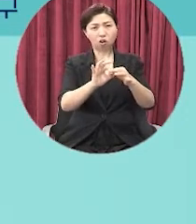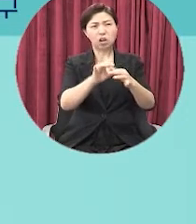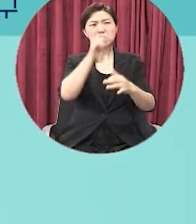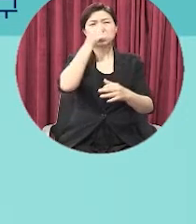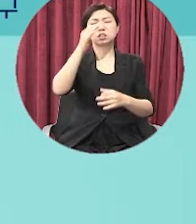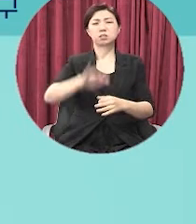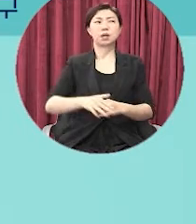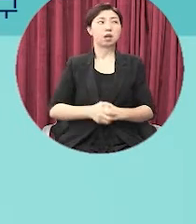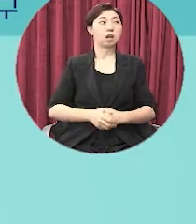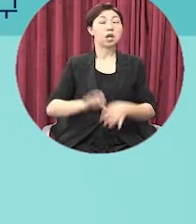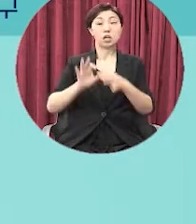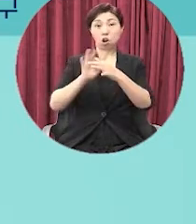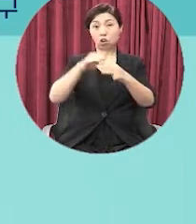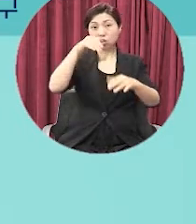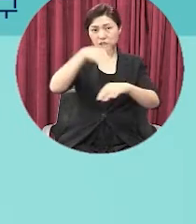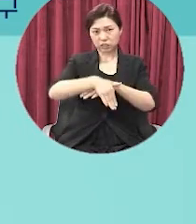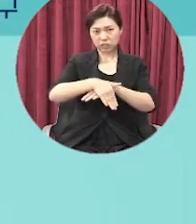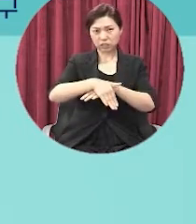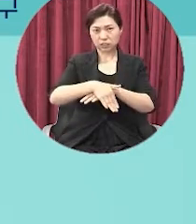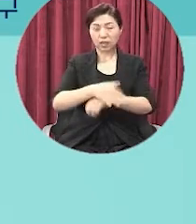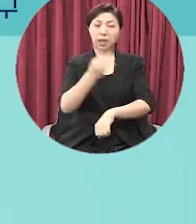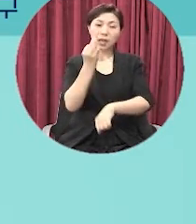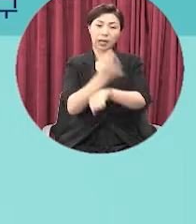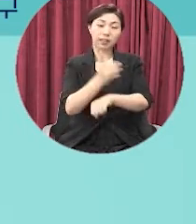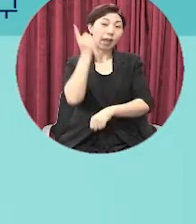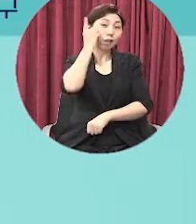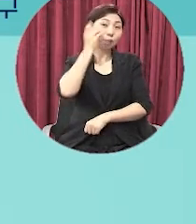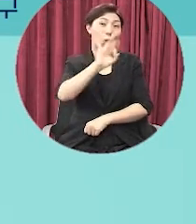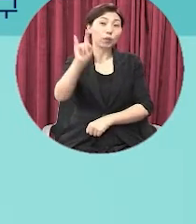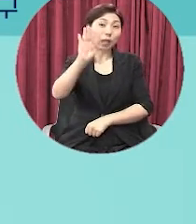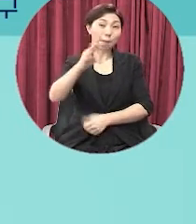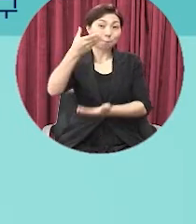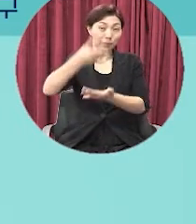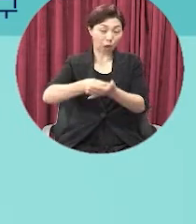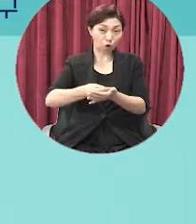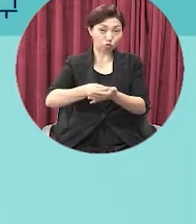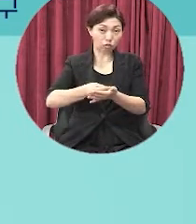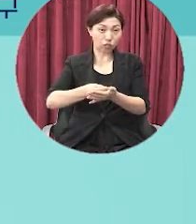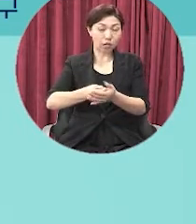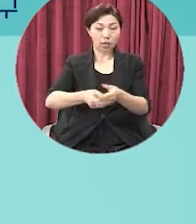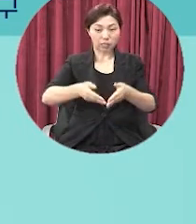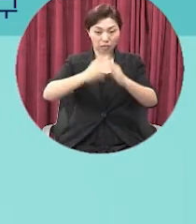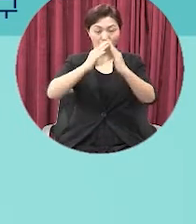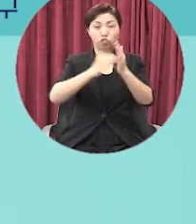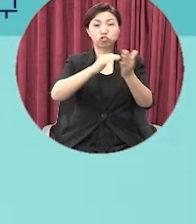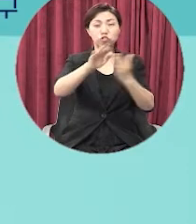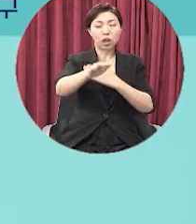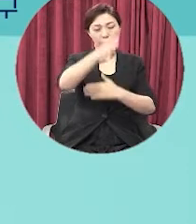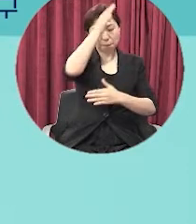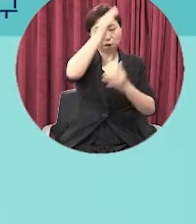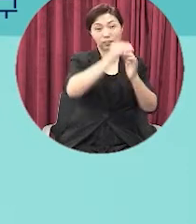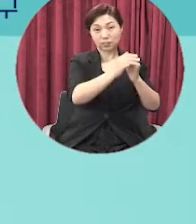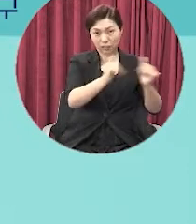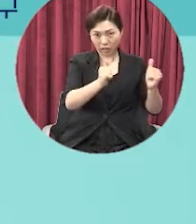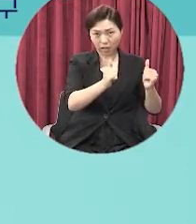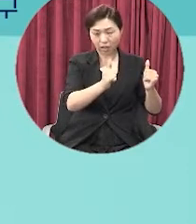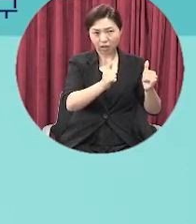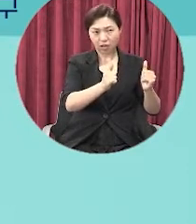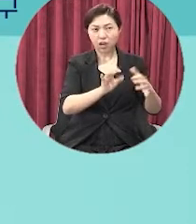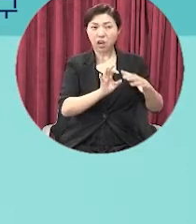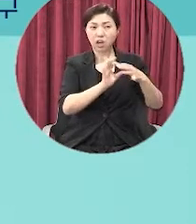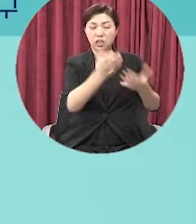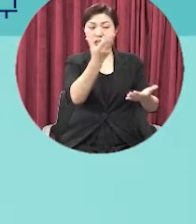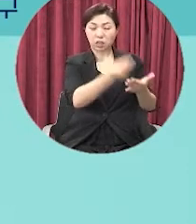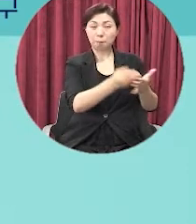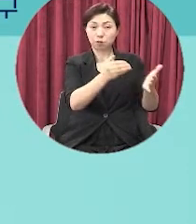에서는 간단한 앱이 하나로 힘들어지고 환자분이 공개를 되게 되서 값이 공동 연구자인 호소